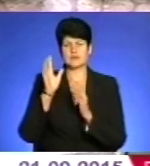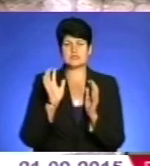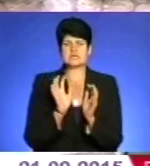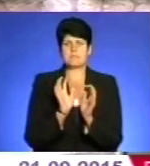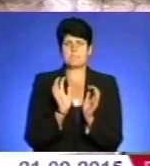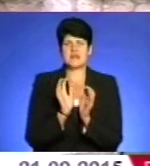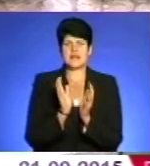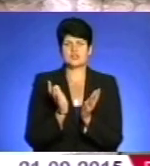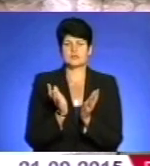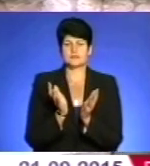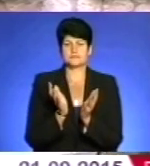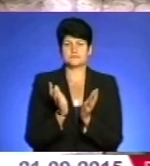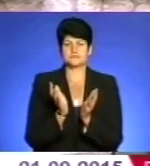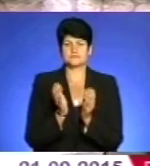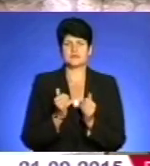збереження, для